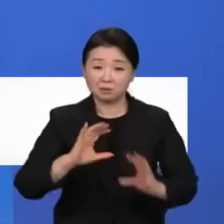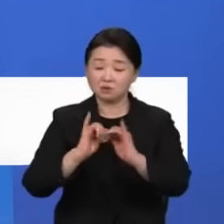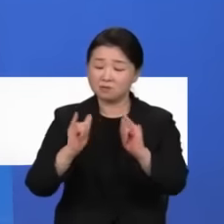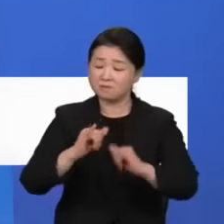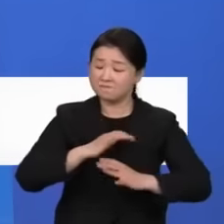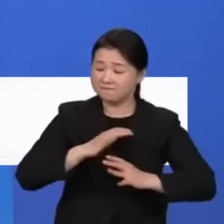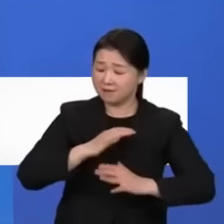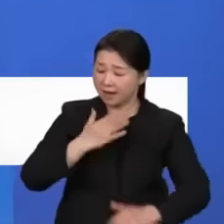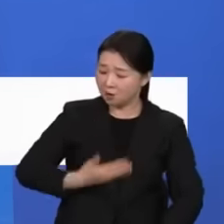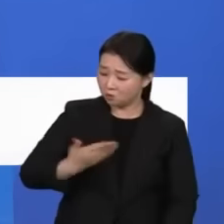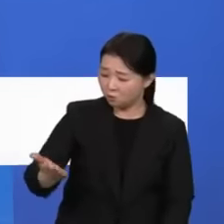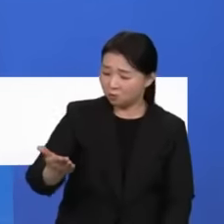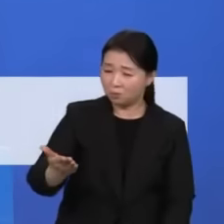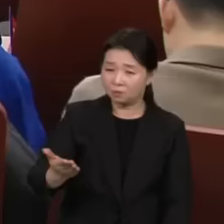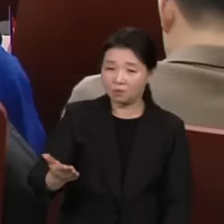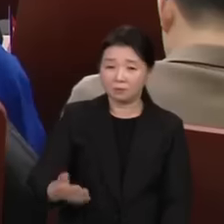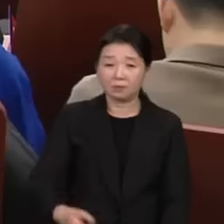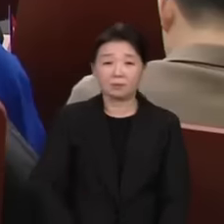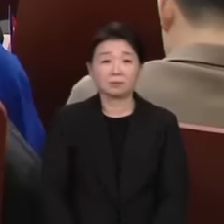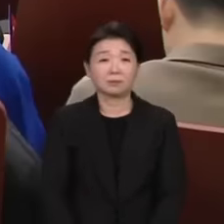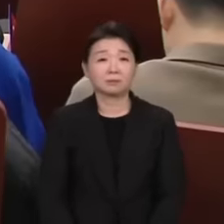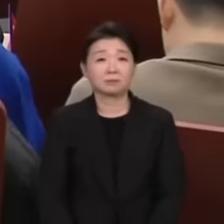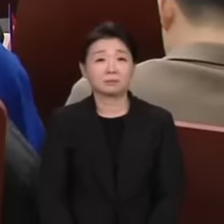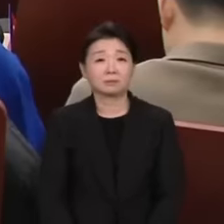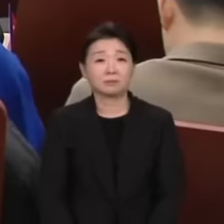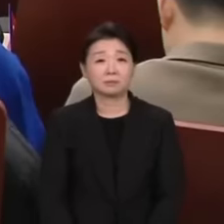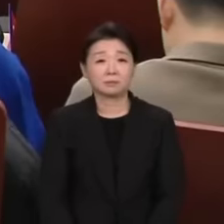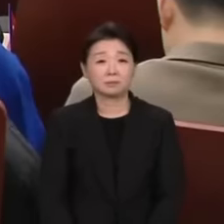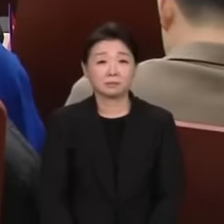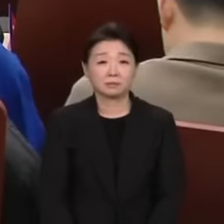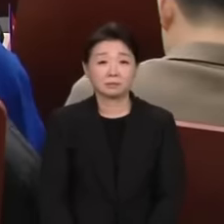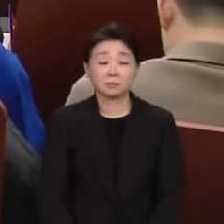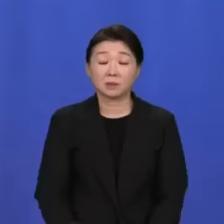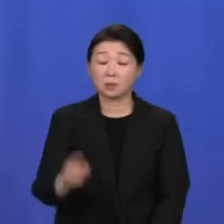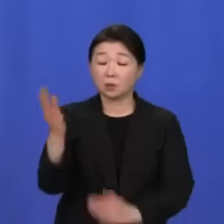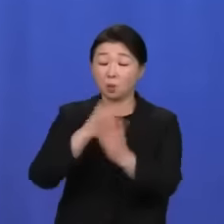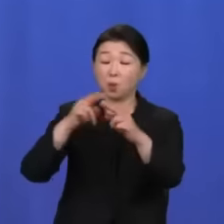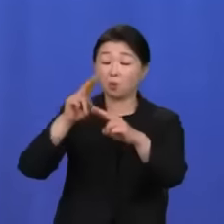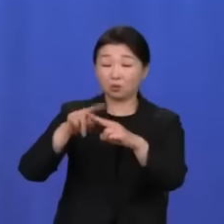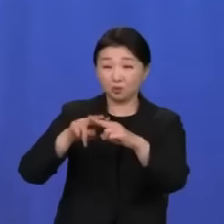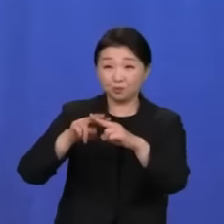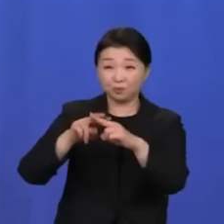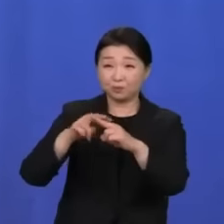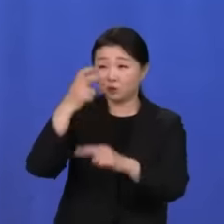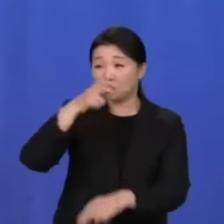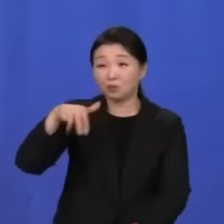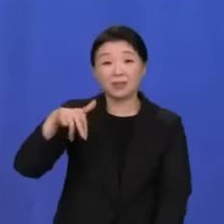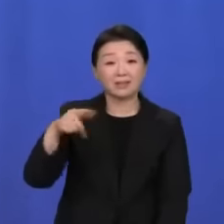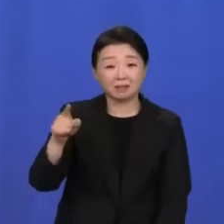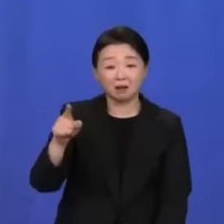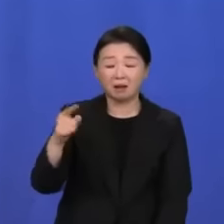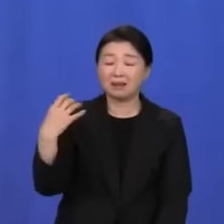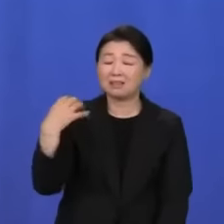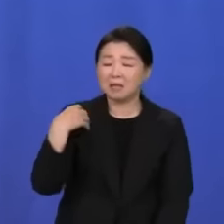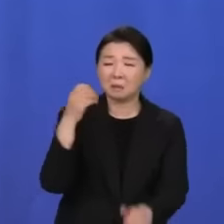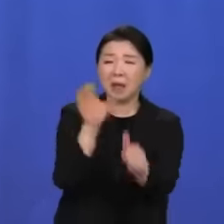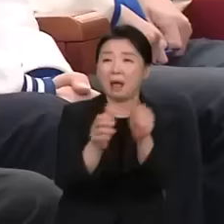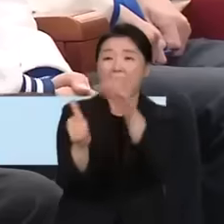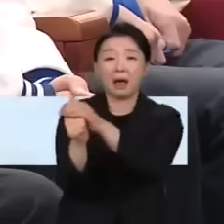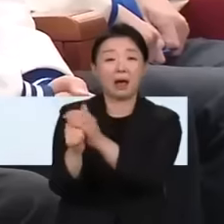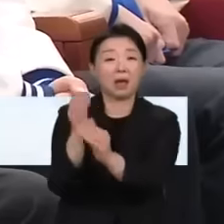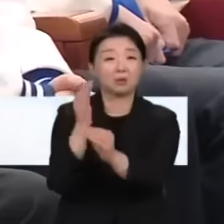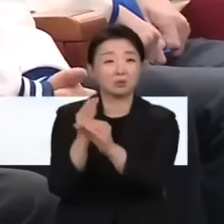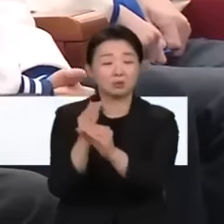무서운지를 반드시 보여줘야 하고. 그러면서 공수처와 책임 공방을 벌이고 있는 대통령실을 향해 허위 사실로